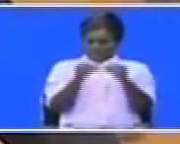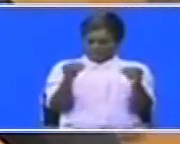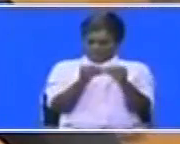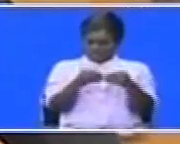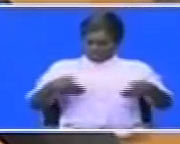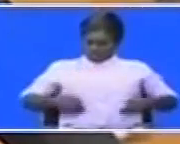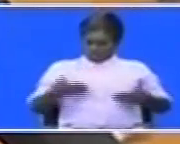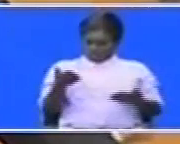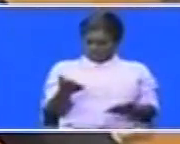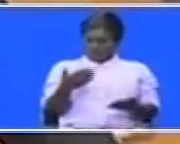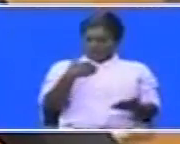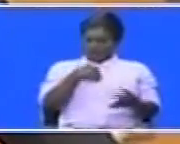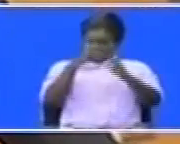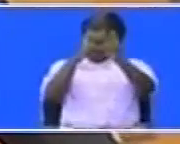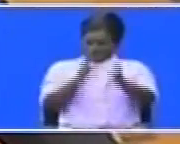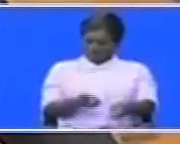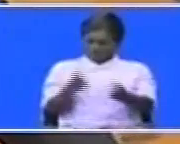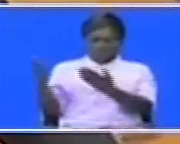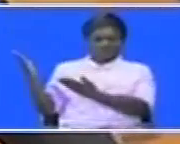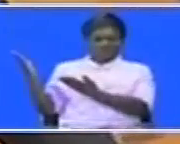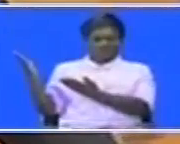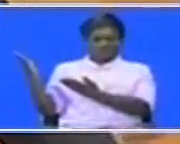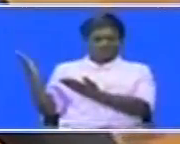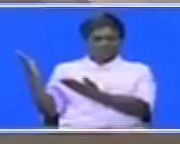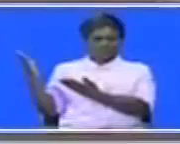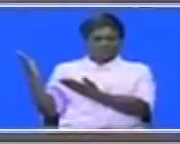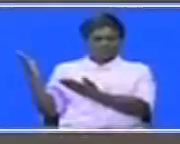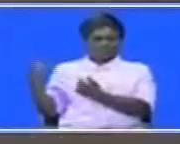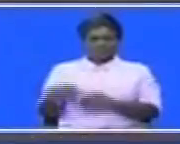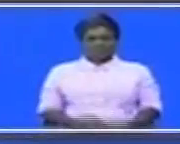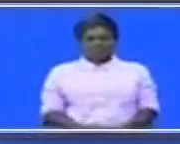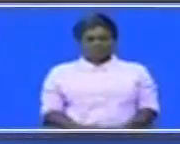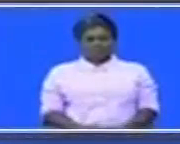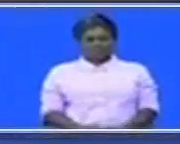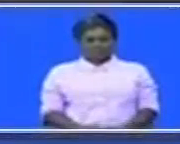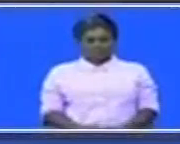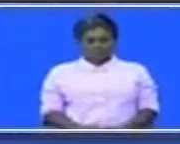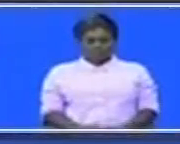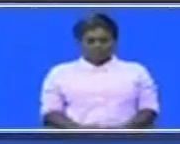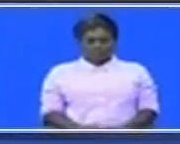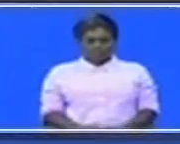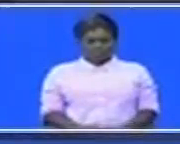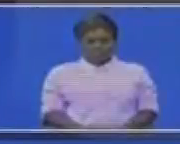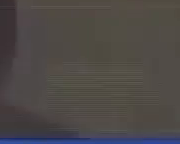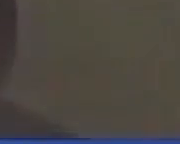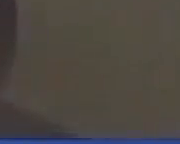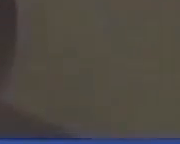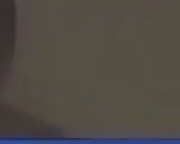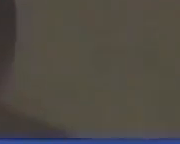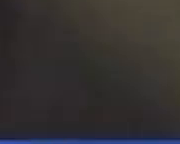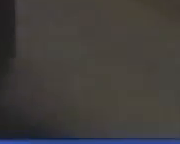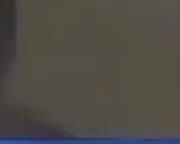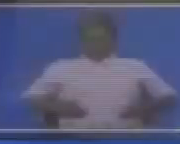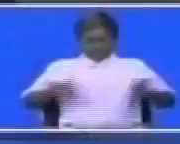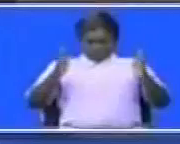naye na kutuandalia taarifa ifuatayo. It's Tejas Irani, Akbet Oganem. Tejas takes a narrow launch.